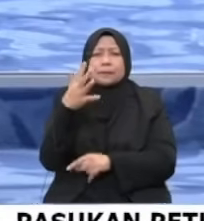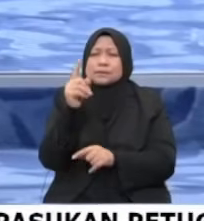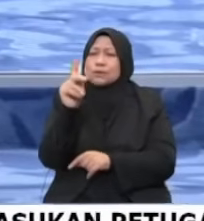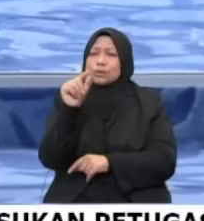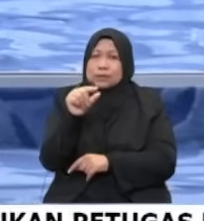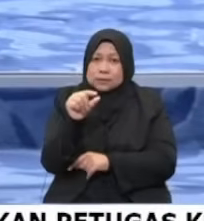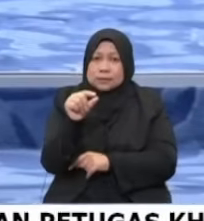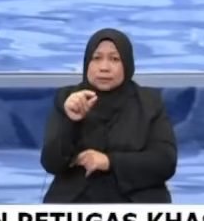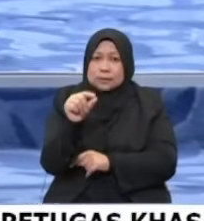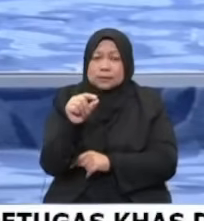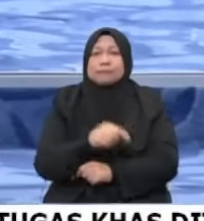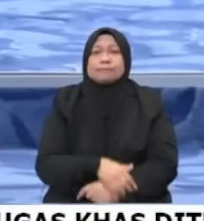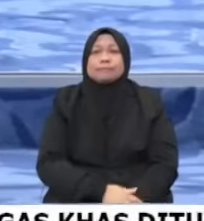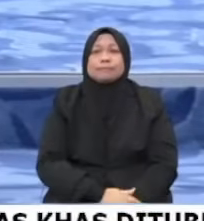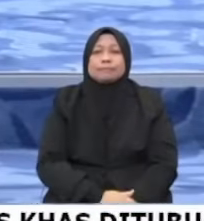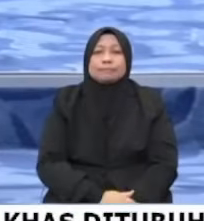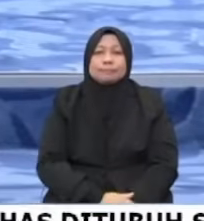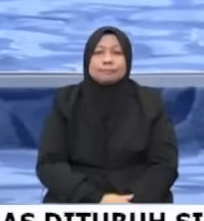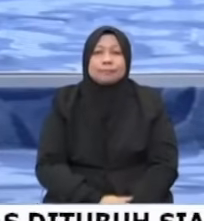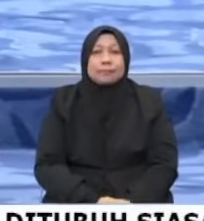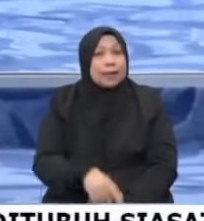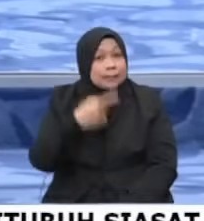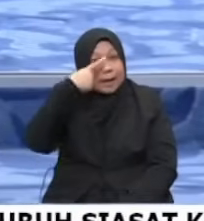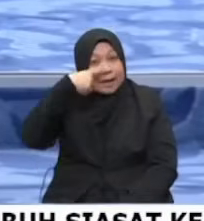kilo GR